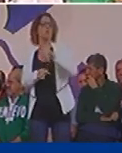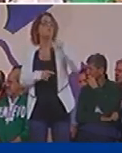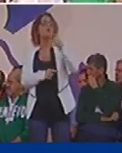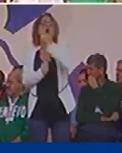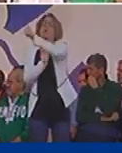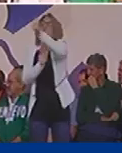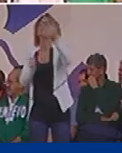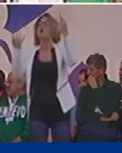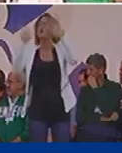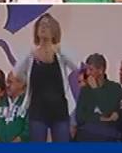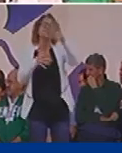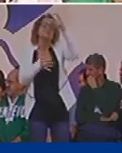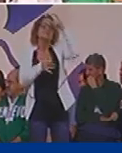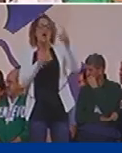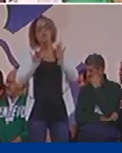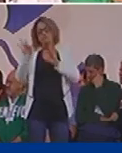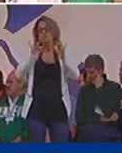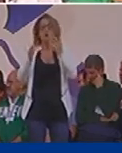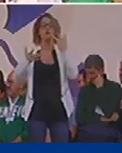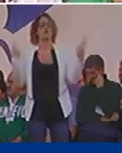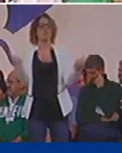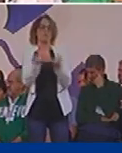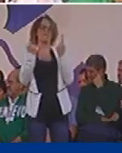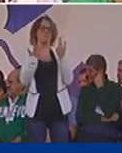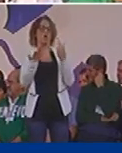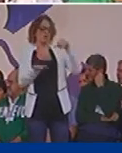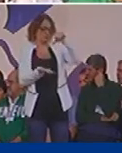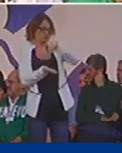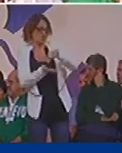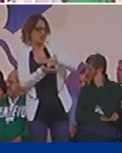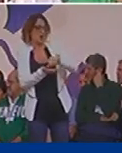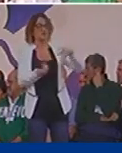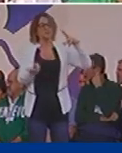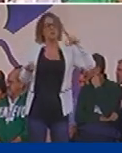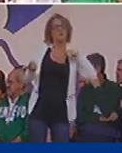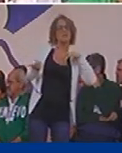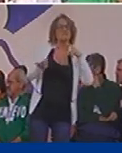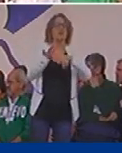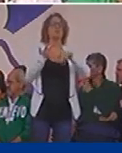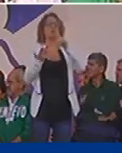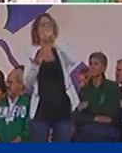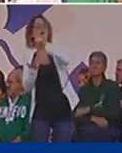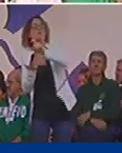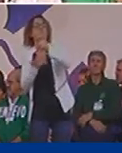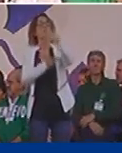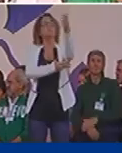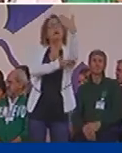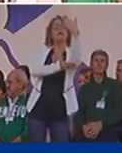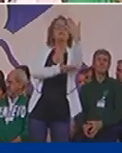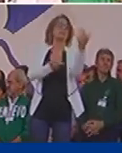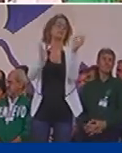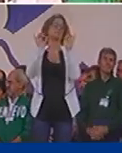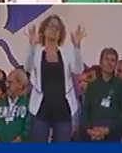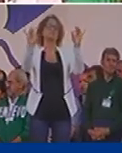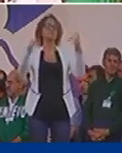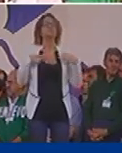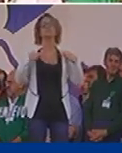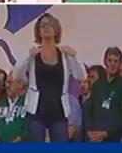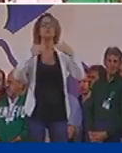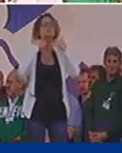organizzeranno lo Stato come vogliono, centralista, coi prefetti, coi municipi, con le bandierine. Non mi